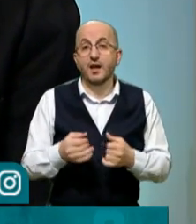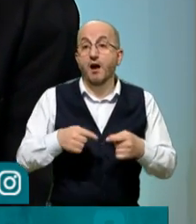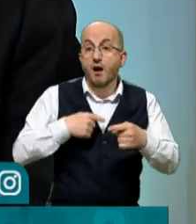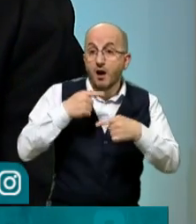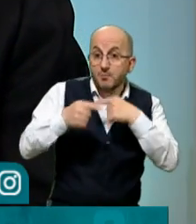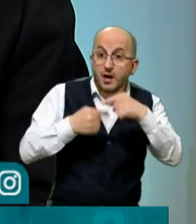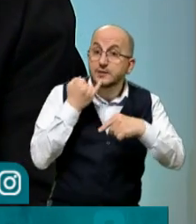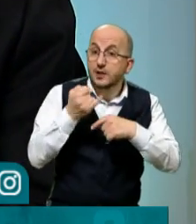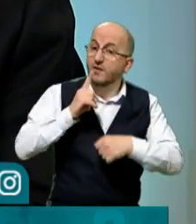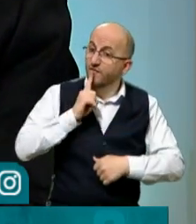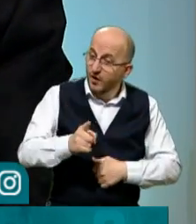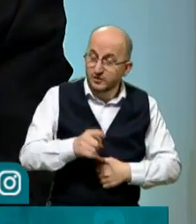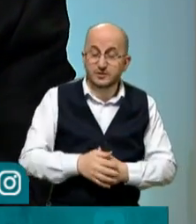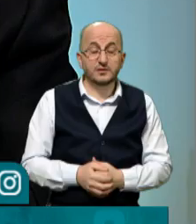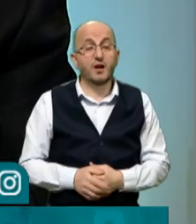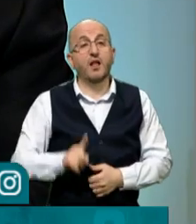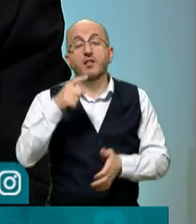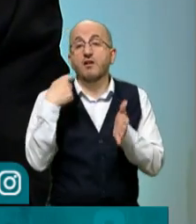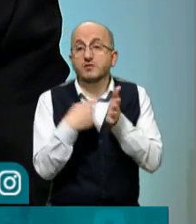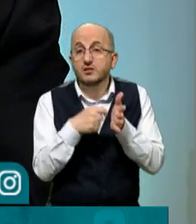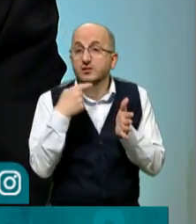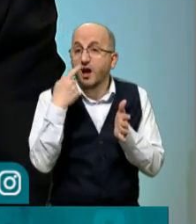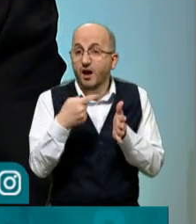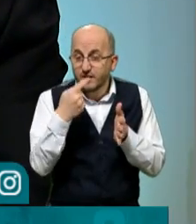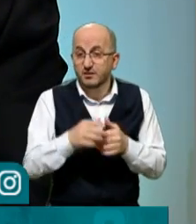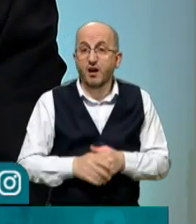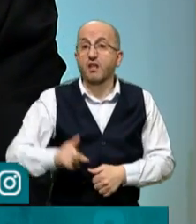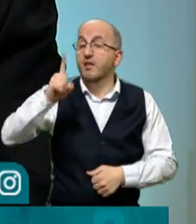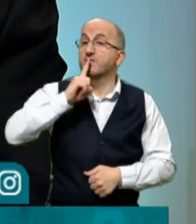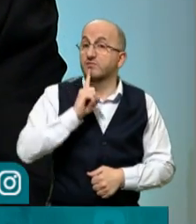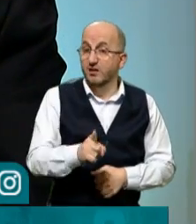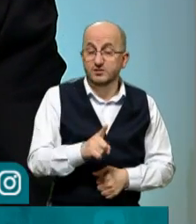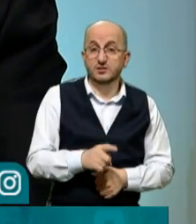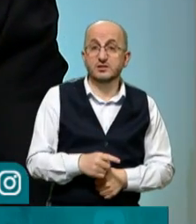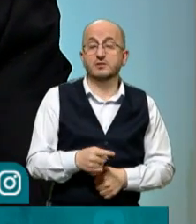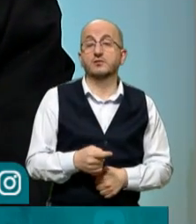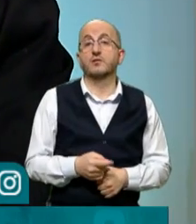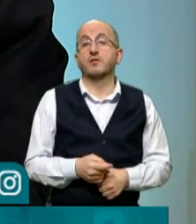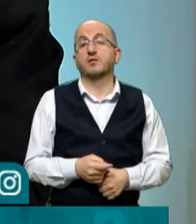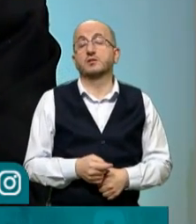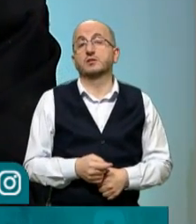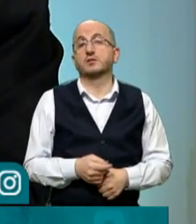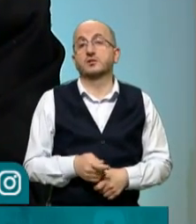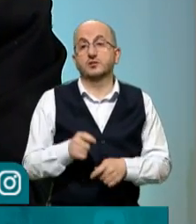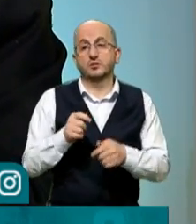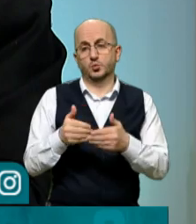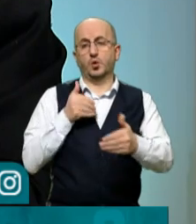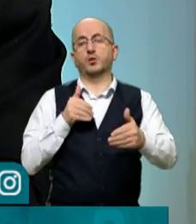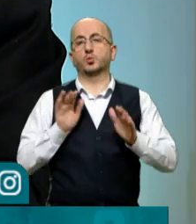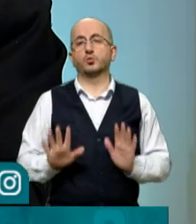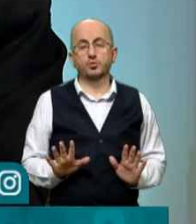farz. Allah'ın adını anarak Allah'ın farzını ne yapmış oldu? İşlemekten uzak